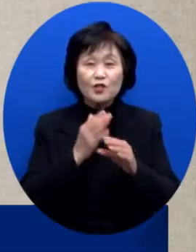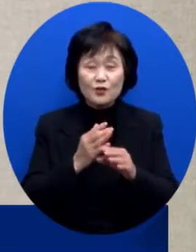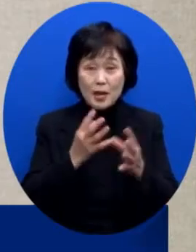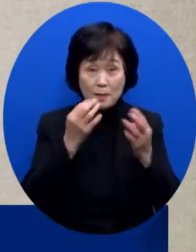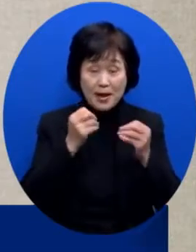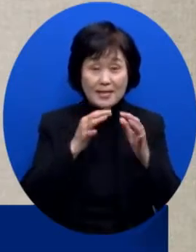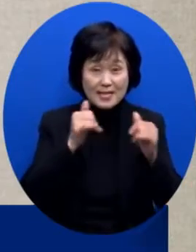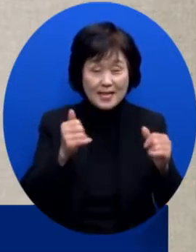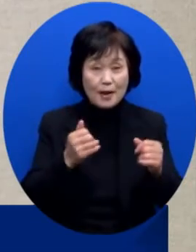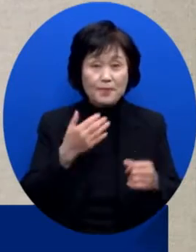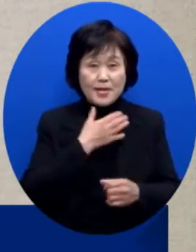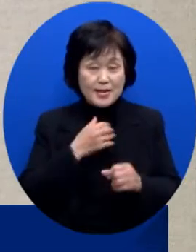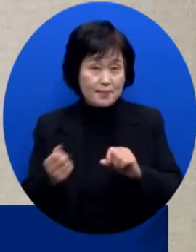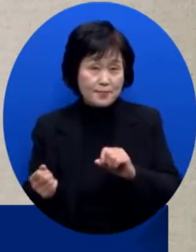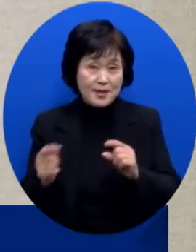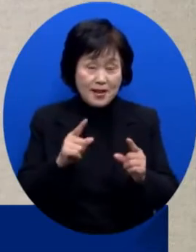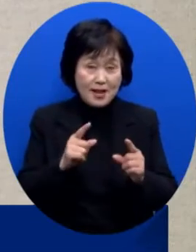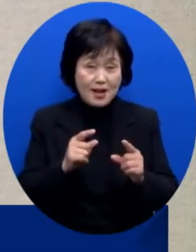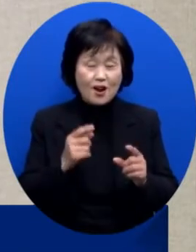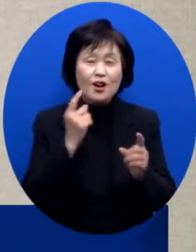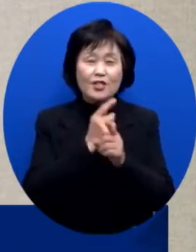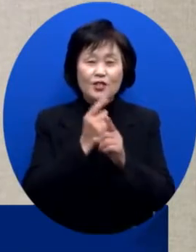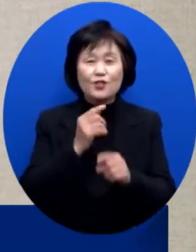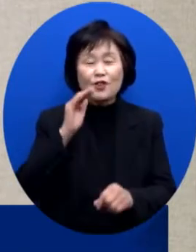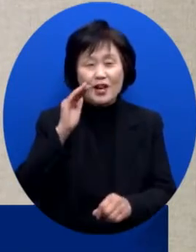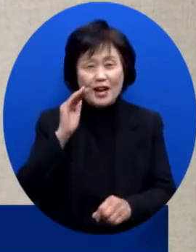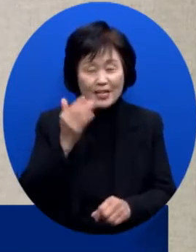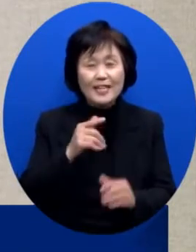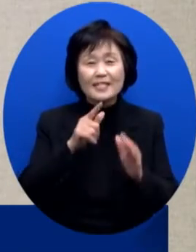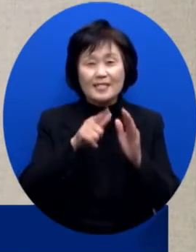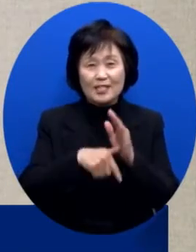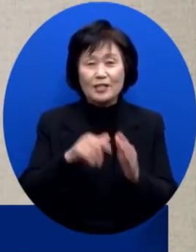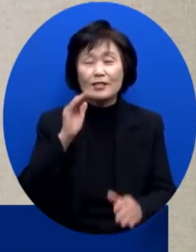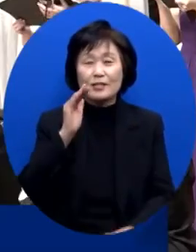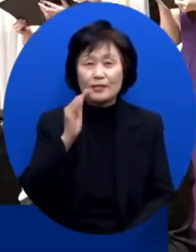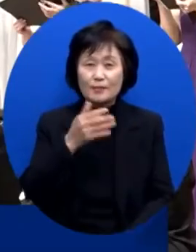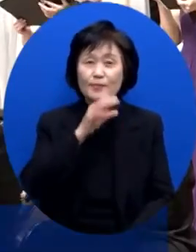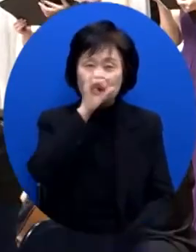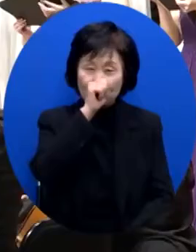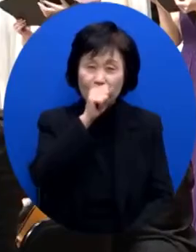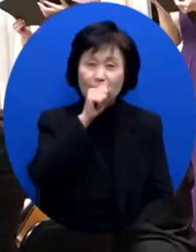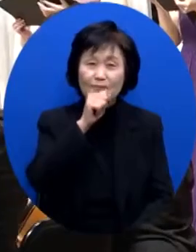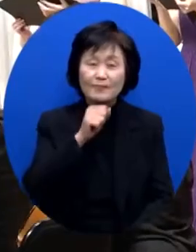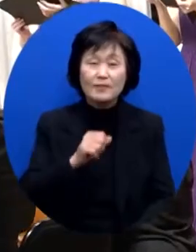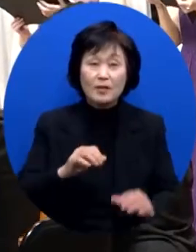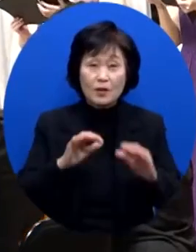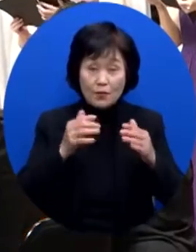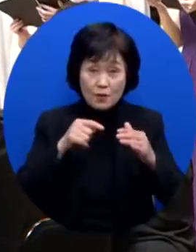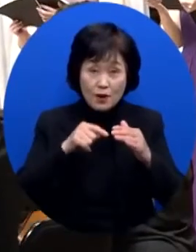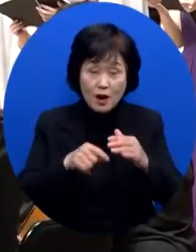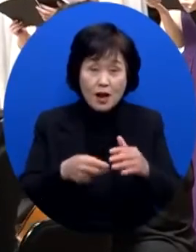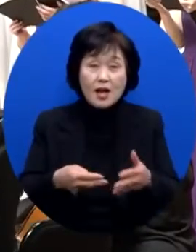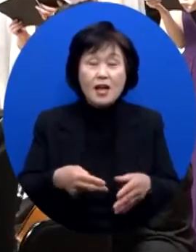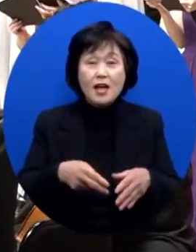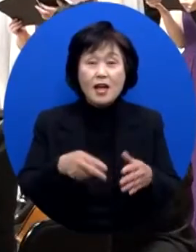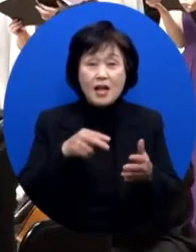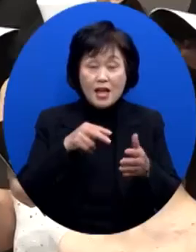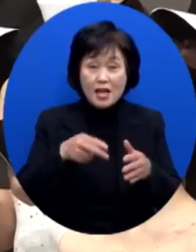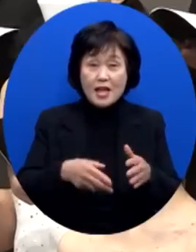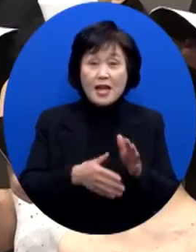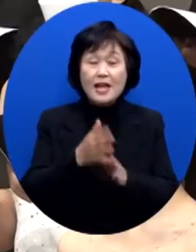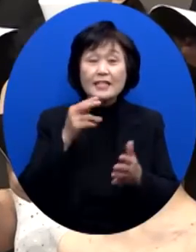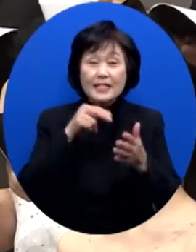상승시키는 또 치유가 되는 그래 시간이 되었으면 좋겠습니다 국내 씰이 박 창 나를 비롯해 세계